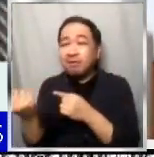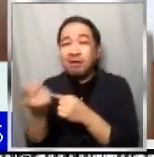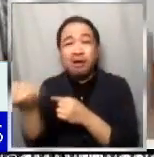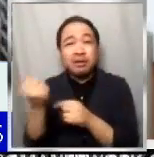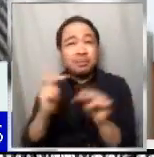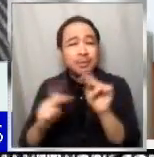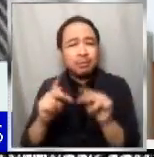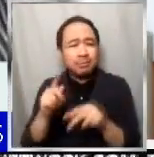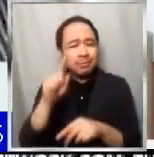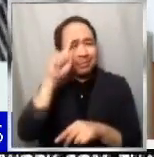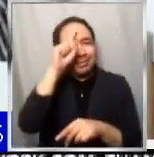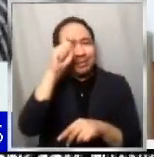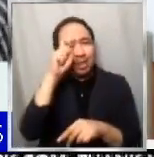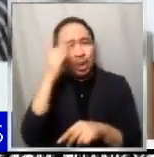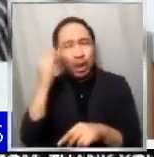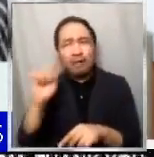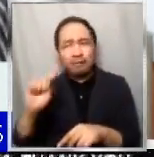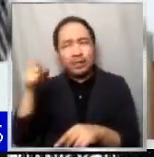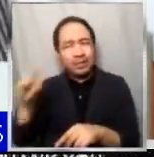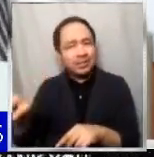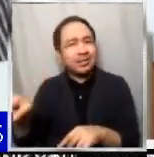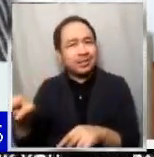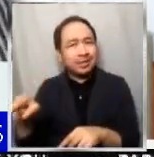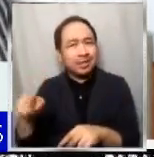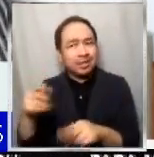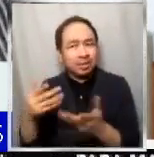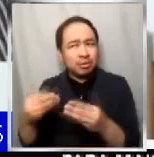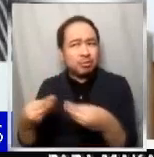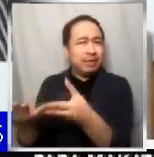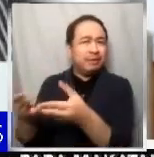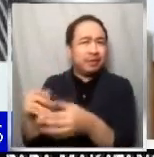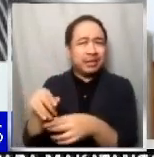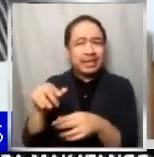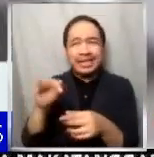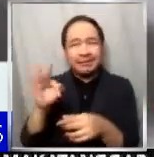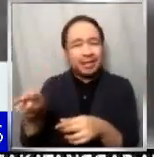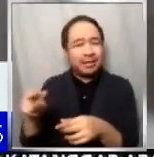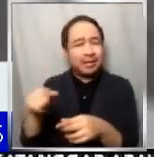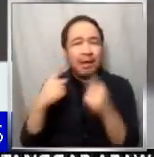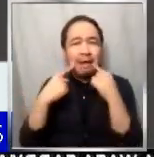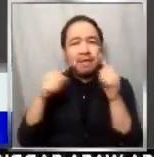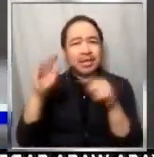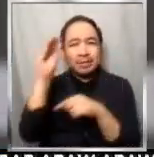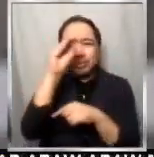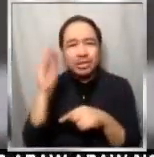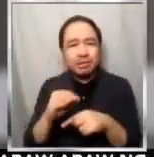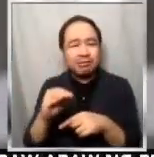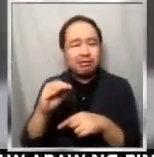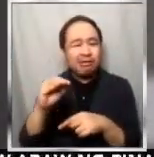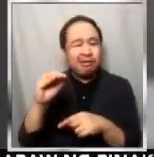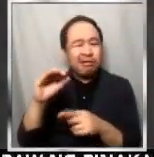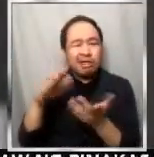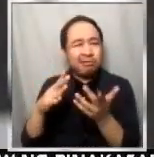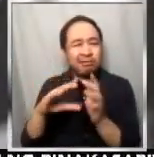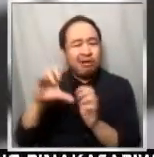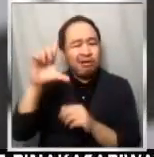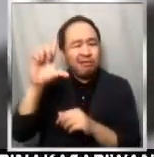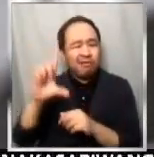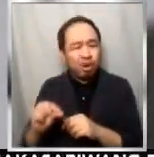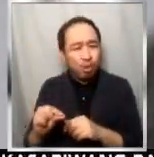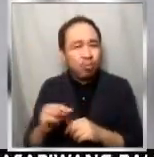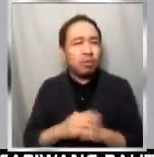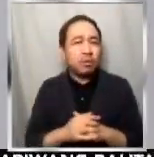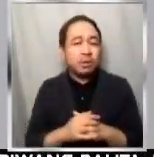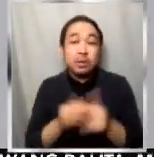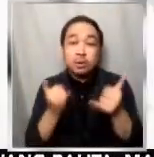yung 50% efficacy rate, no? Eh baka lalo silang matakot. Kaya ngayon pa lang, nagpapaliwanag na